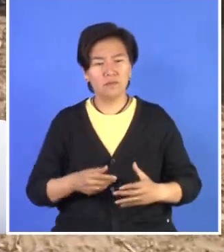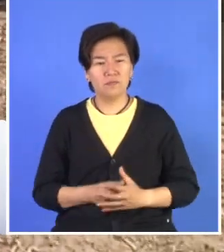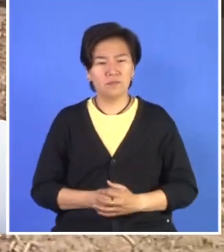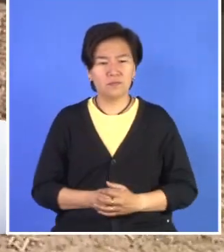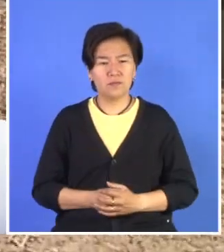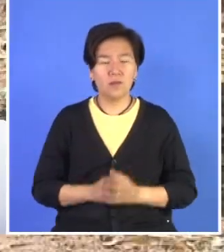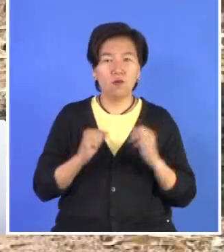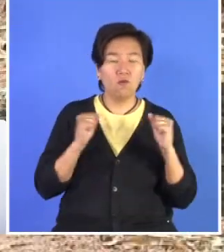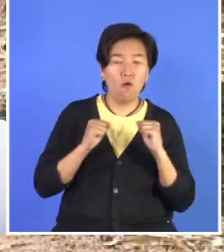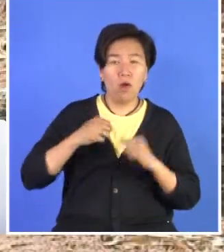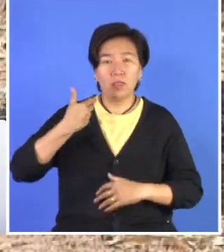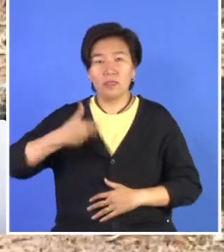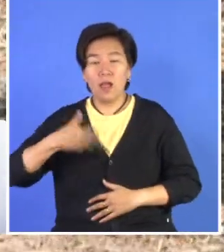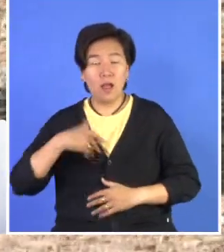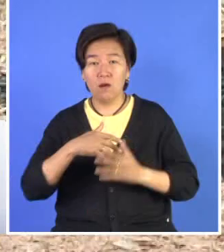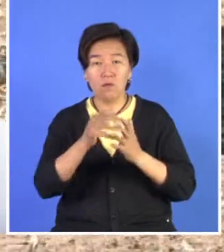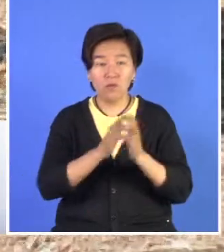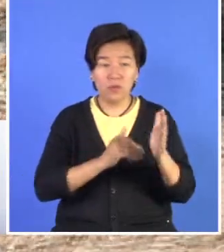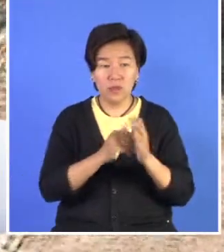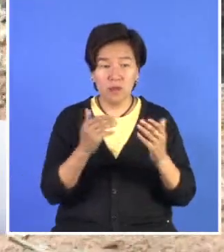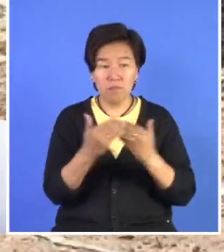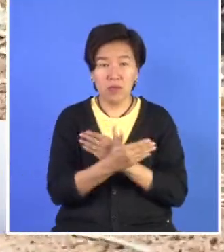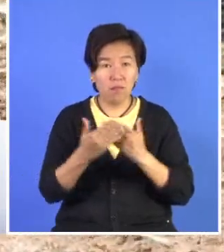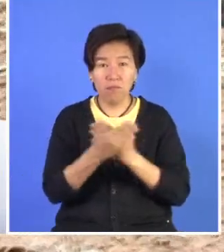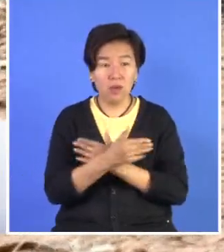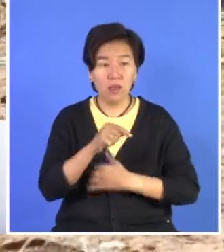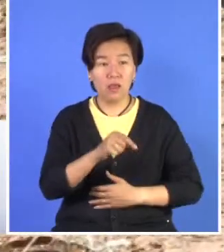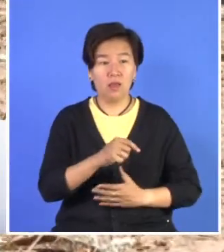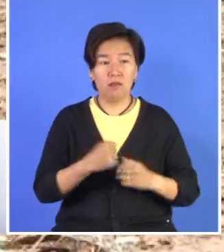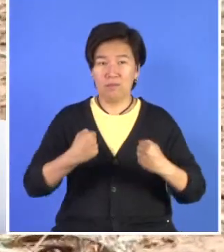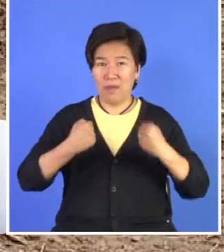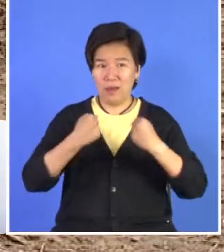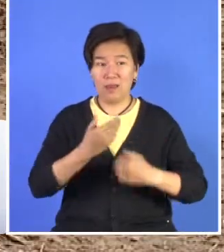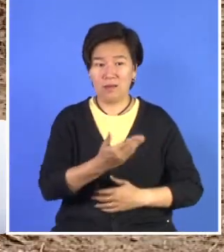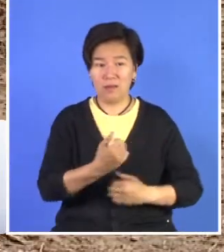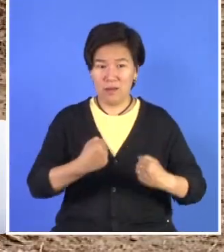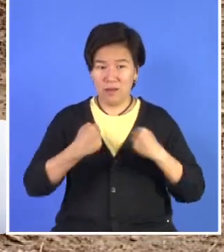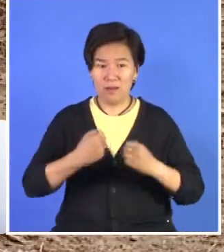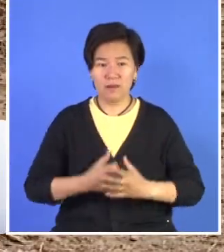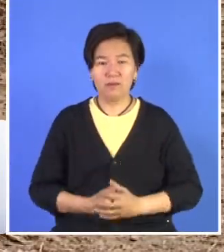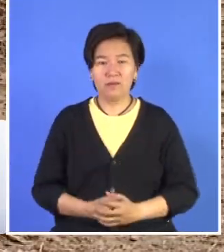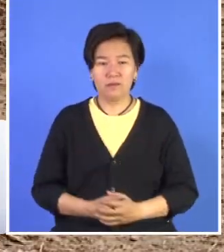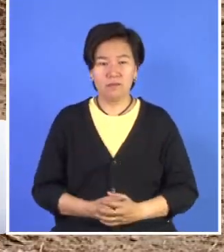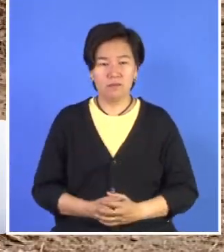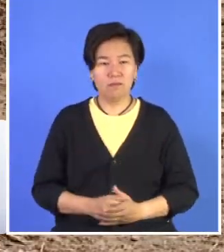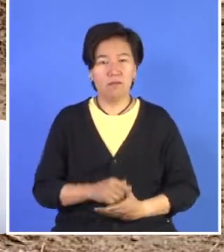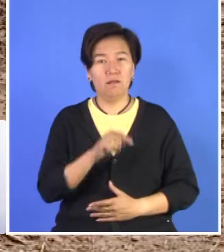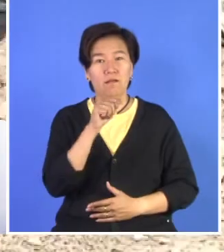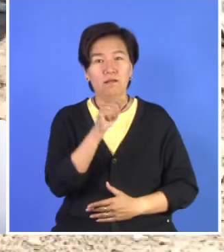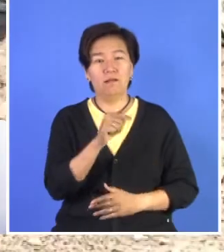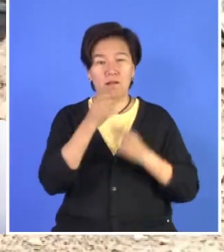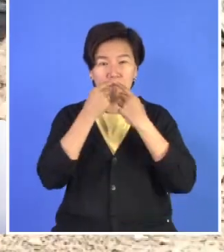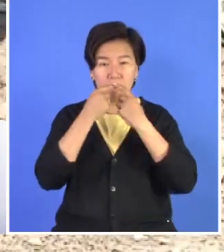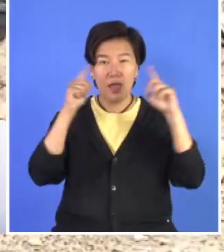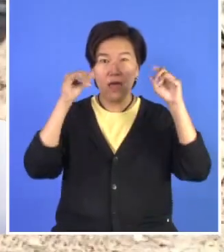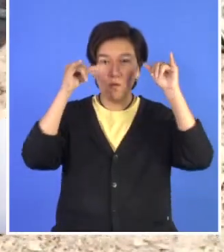หนาวมันก็เปลี่ยนสีอีกแต่มันก็ไม่ได้ป่วยไม่มีอาการผิดปกติอะไรมันแข็งแรงดีนะคะ เ ลยกลายเป็นเรื่องแปลกควายเปลี่ยน